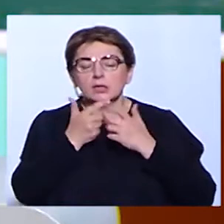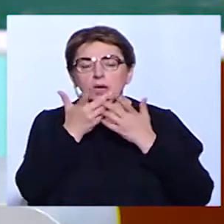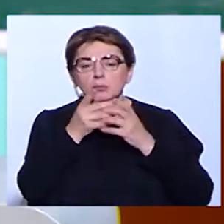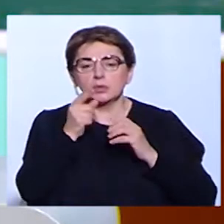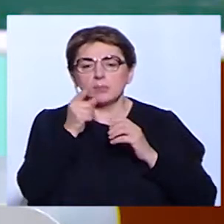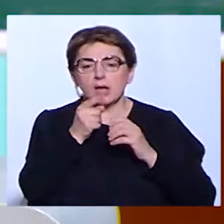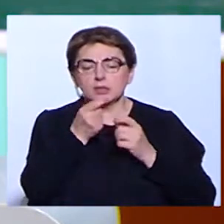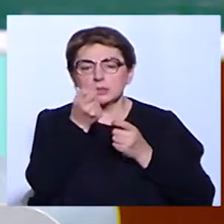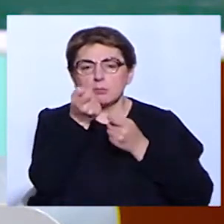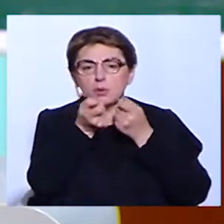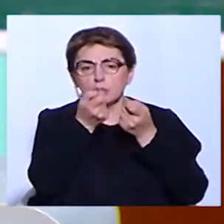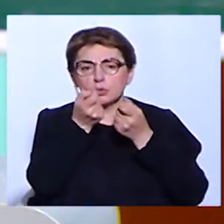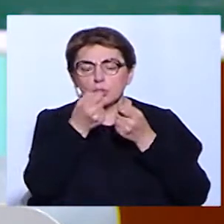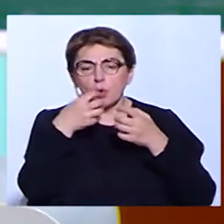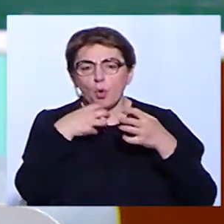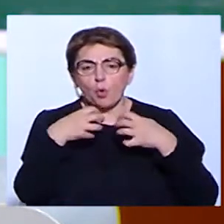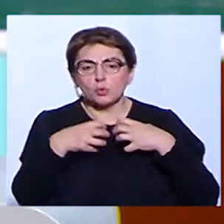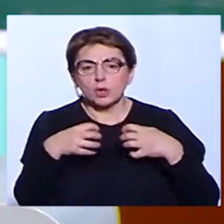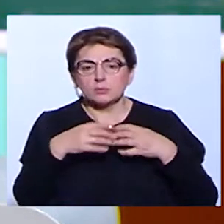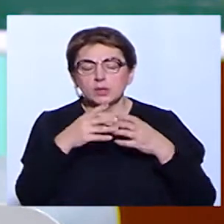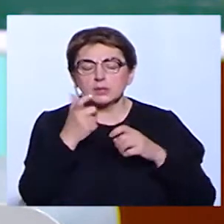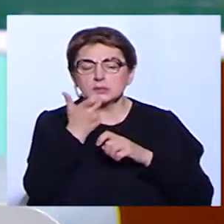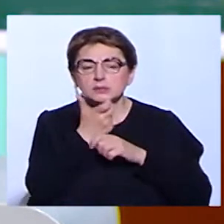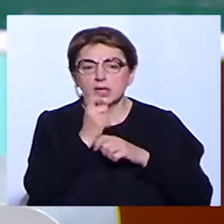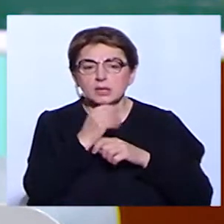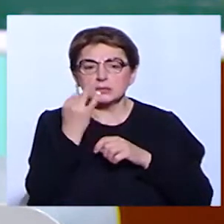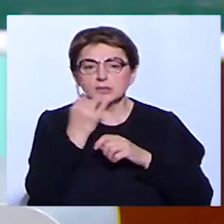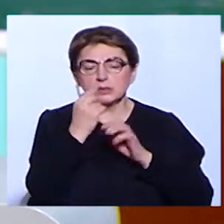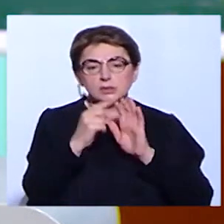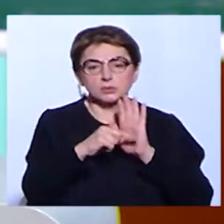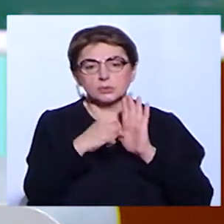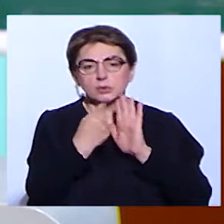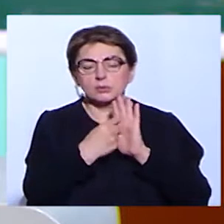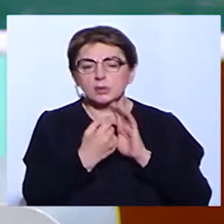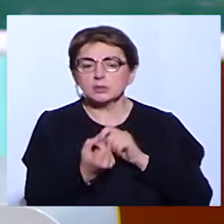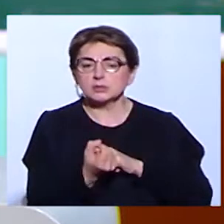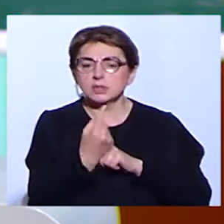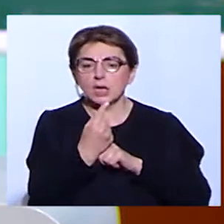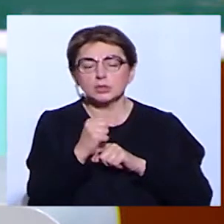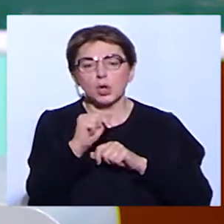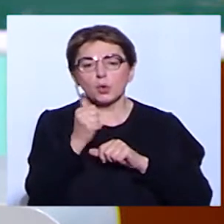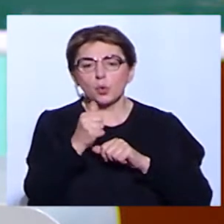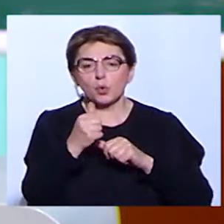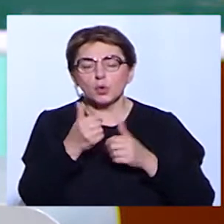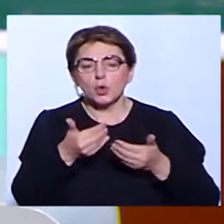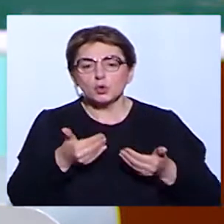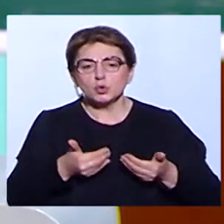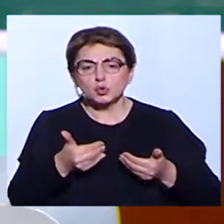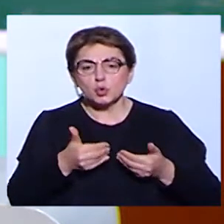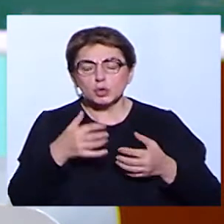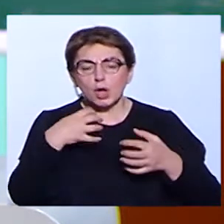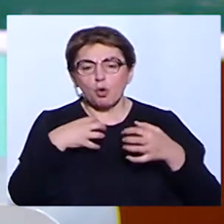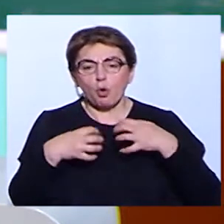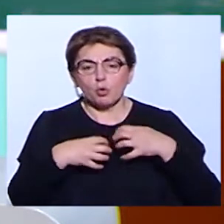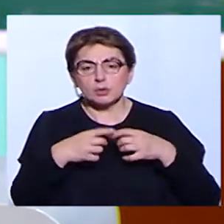mikroorganizmi ismis erti zalyan zaintereso shekitkhva რამ განაპირობა ცოცხალ ორგანიზმთა